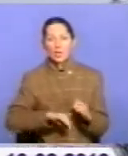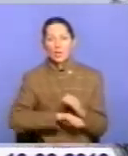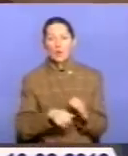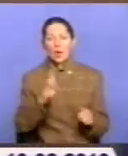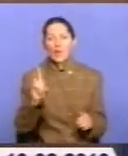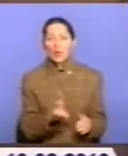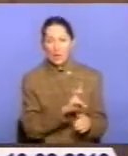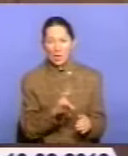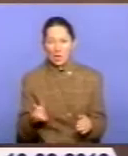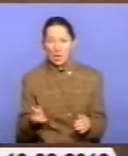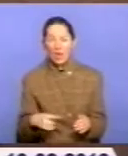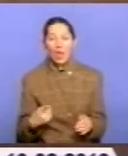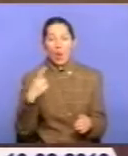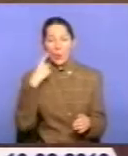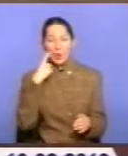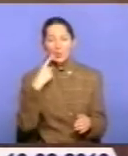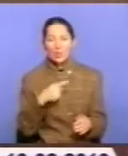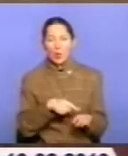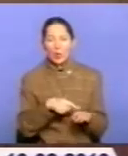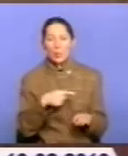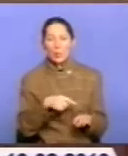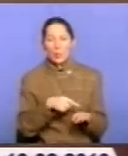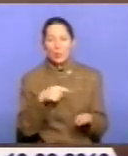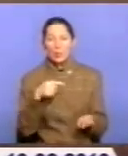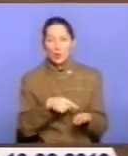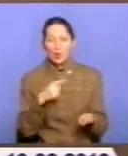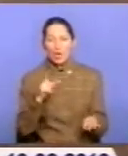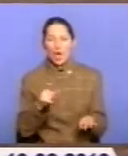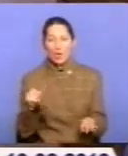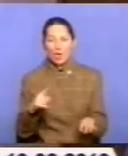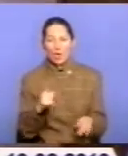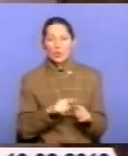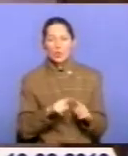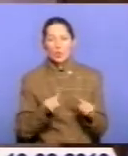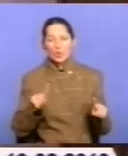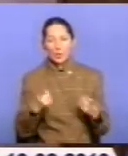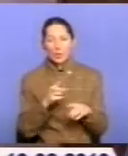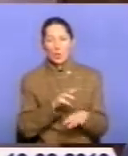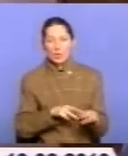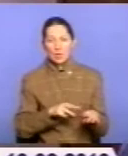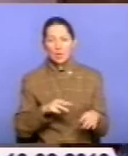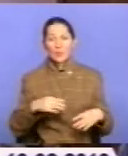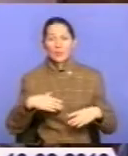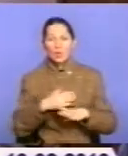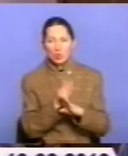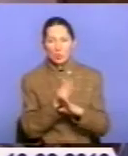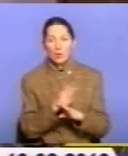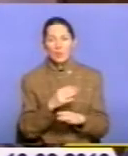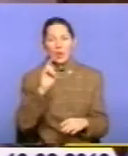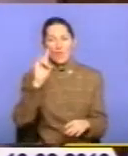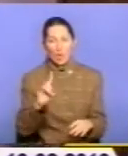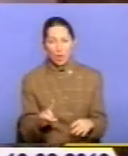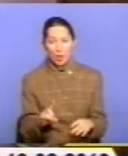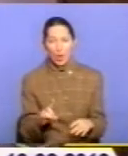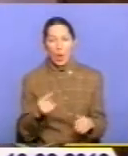храм, а образив почуття прихожан, оперативно затримали дільничні інспектори міліції. Шляхом розбиття бокового вікна проник